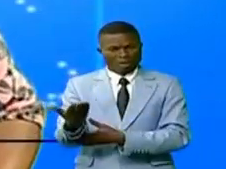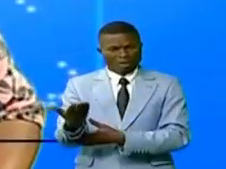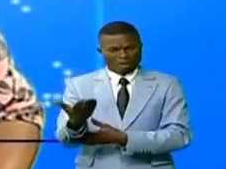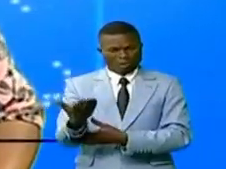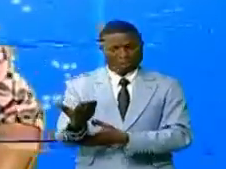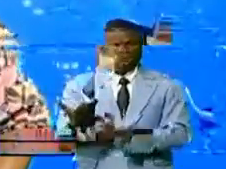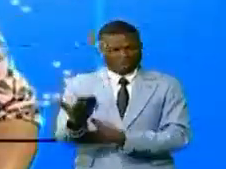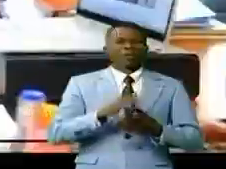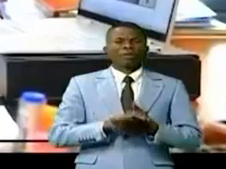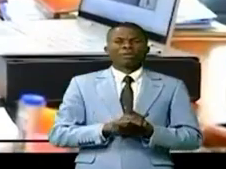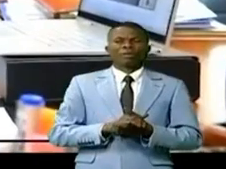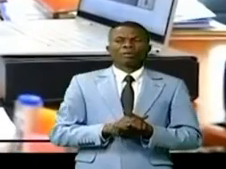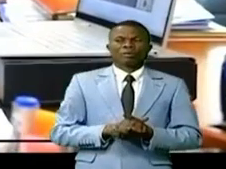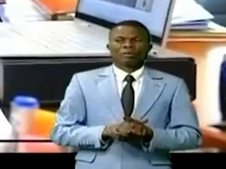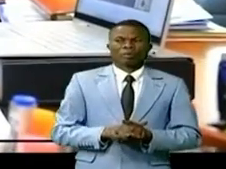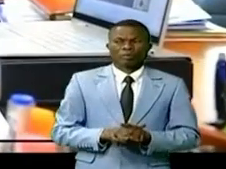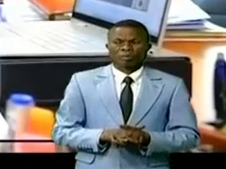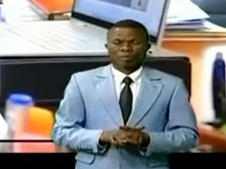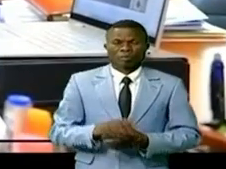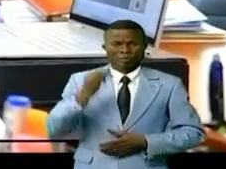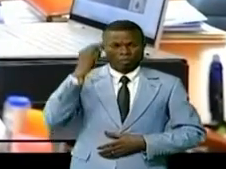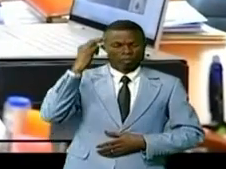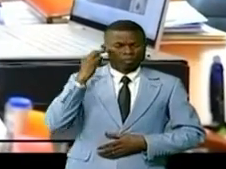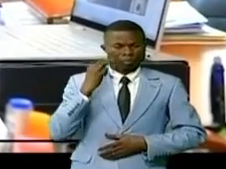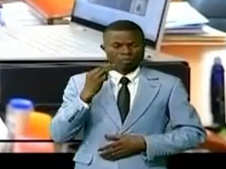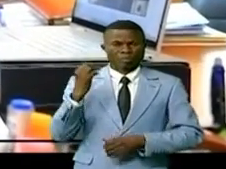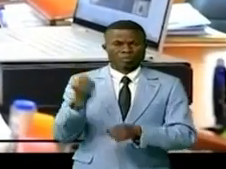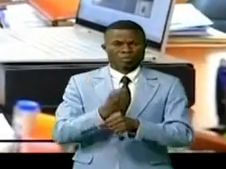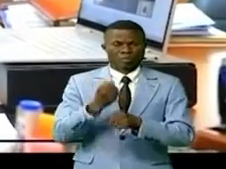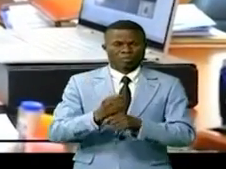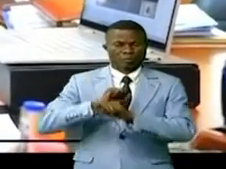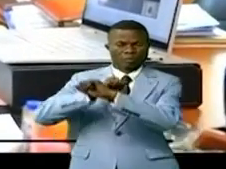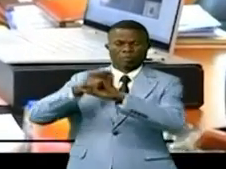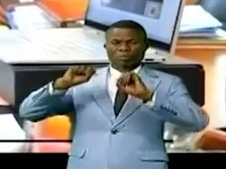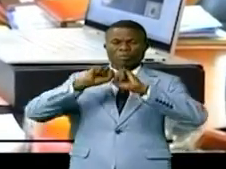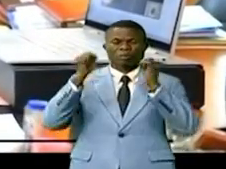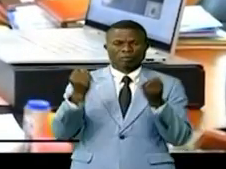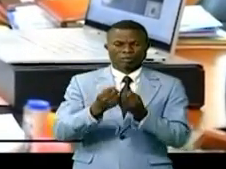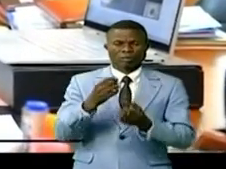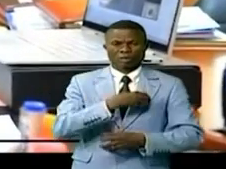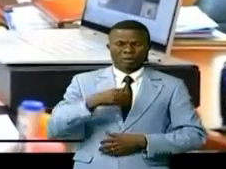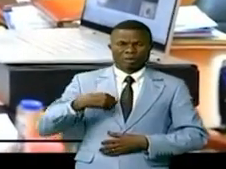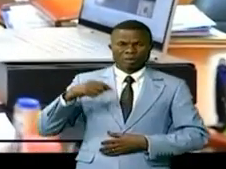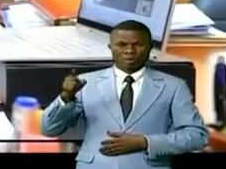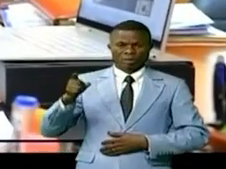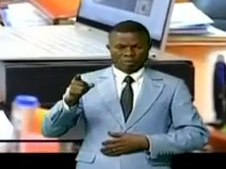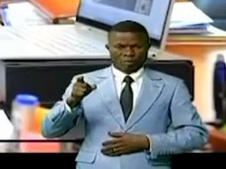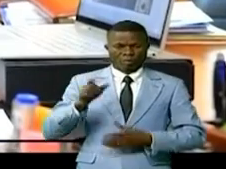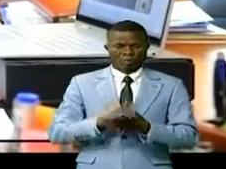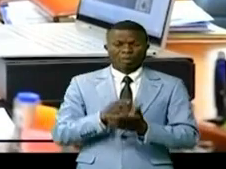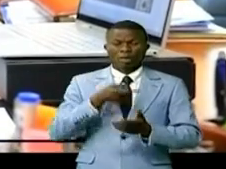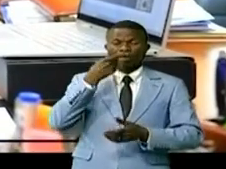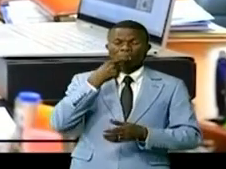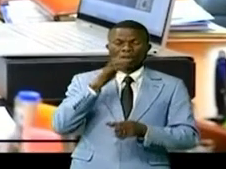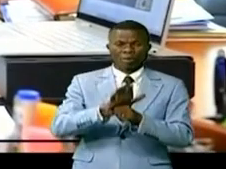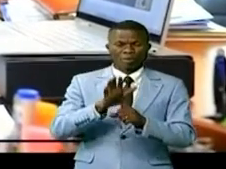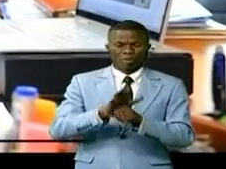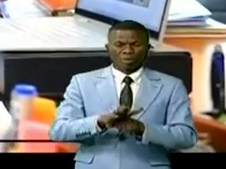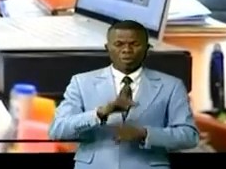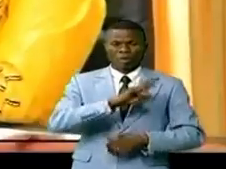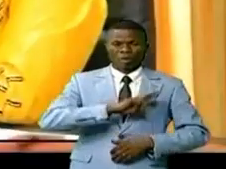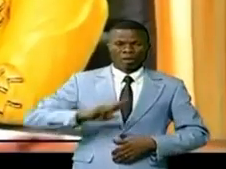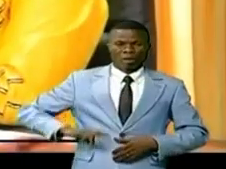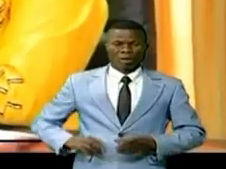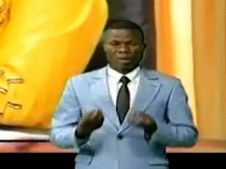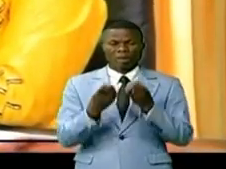William. La ministre de l'Emploi, Travail et Prévoyance sociale, Claudine Ndoussi-Mwakembe, a porté haut la voix de la République